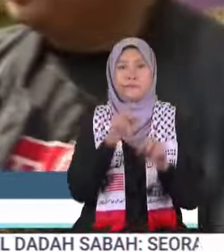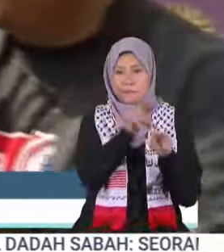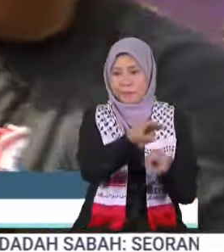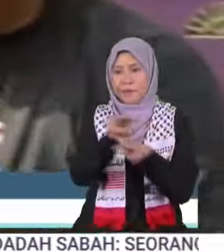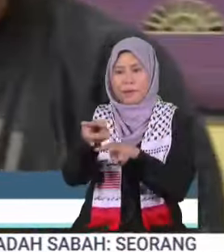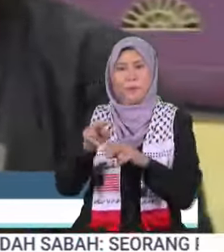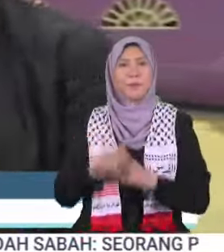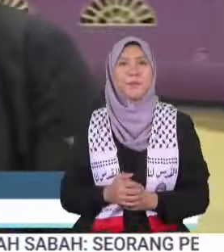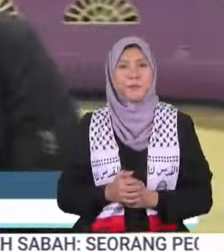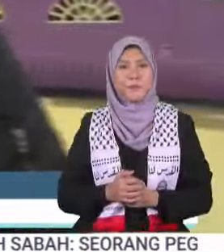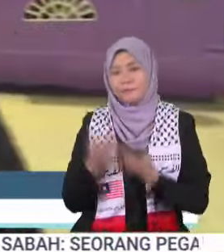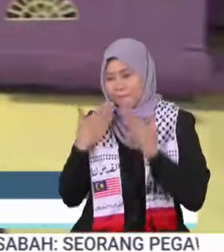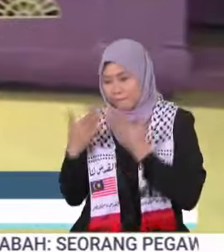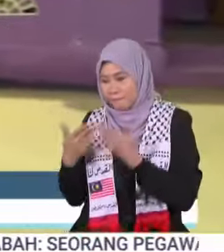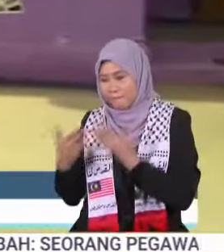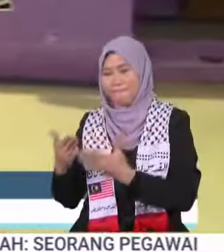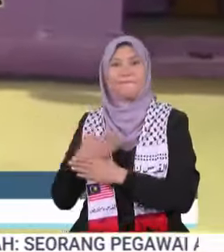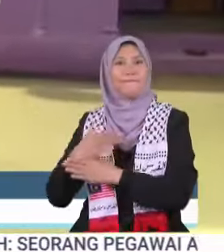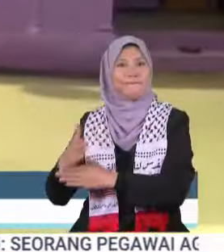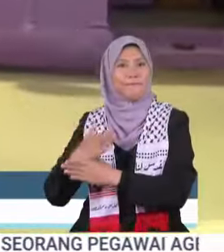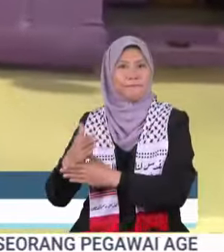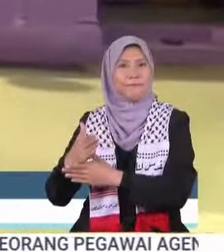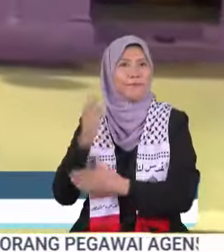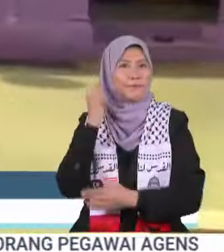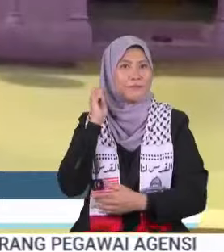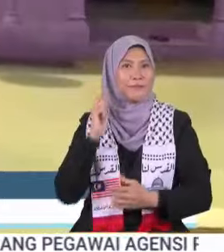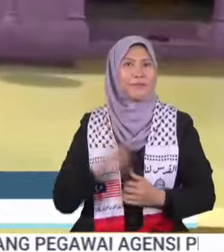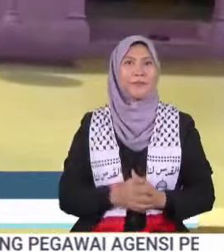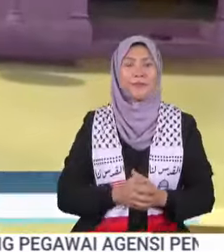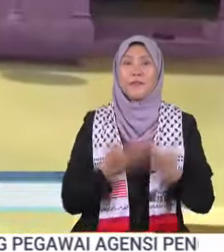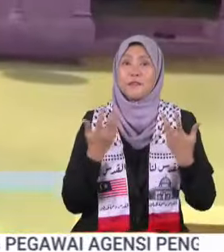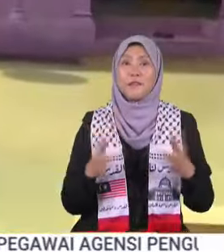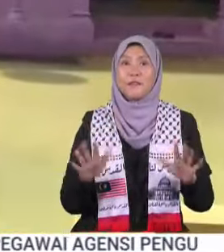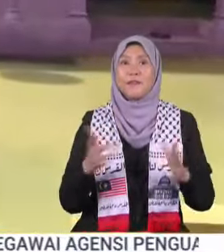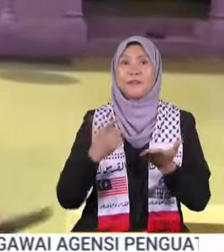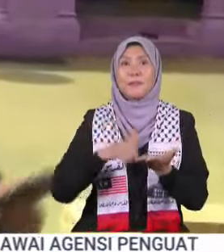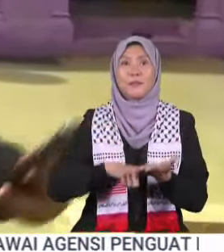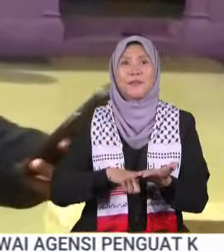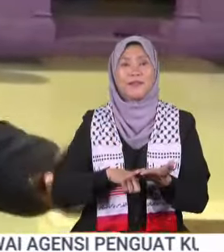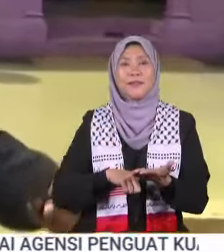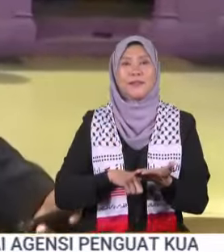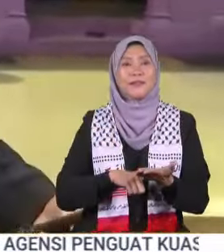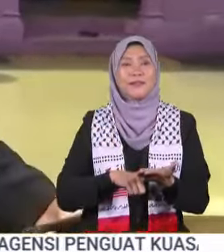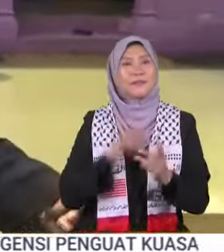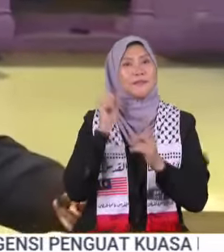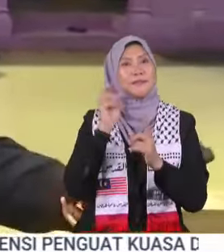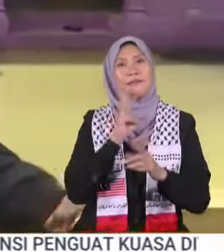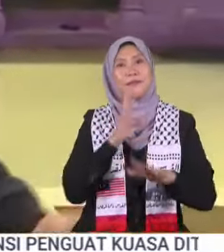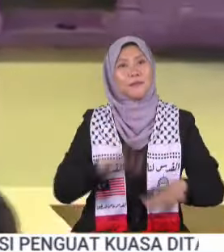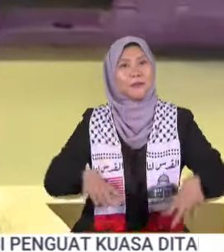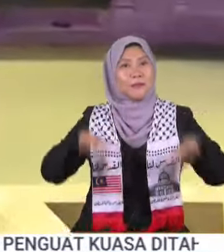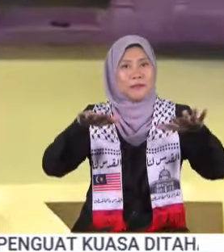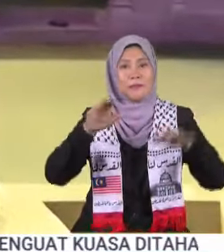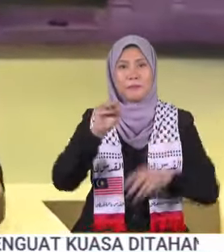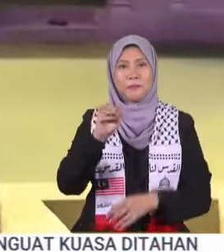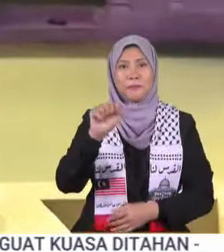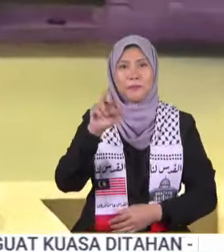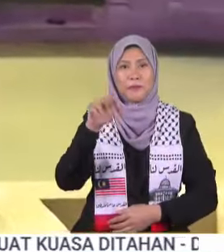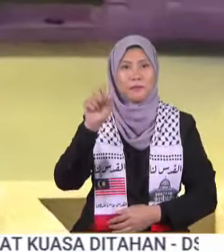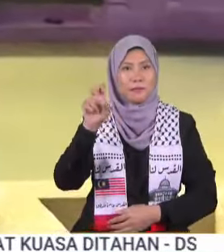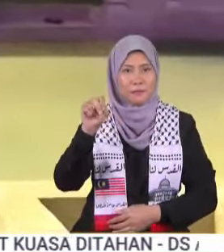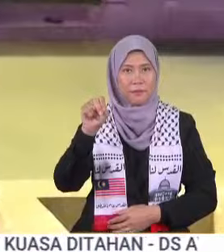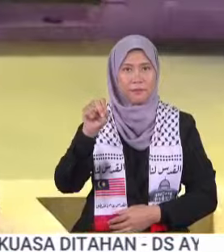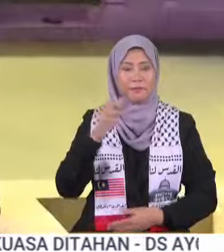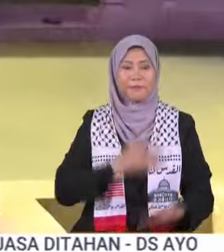terima kasih Tuan Sams di atas perkongsian itu tadi baik Sekian dulu laporan semasa situasi banjir dari daerah Maran di kampung